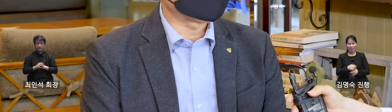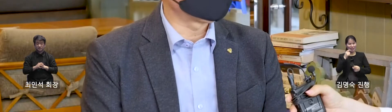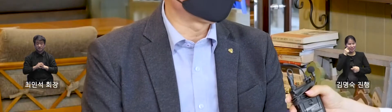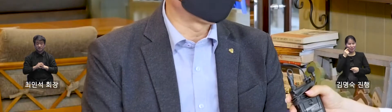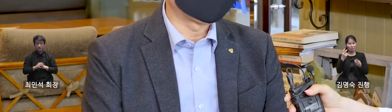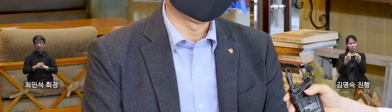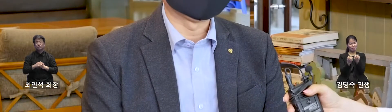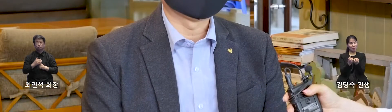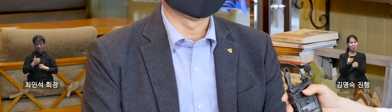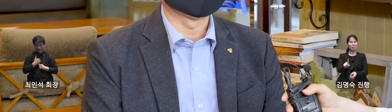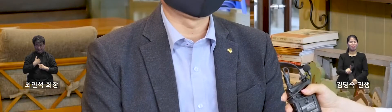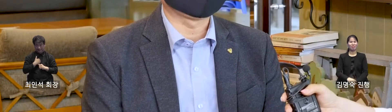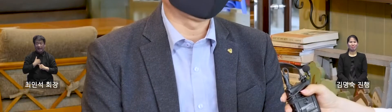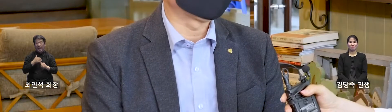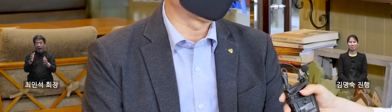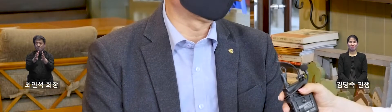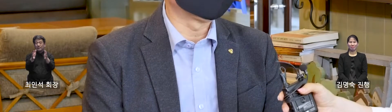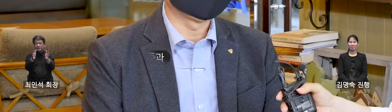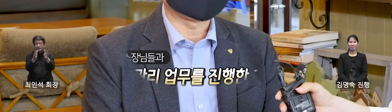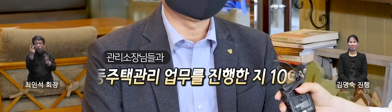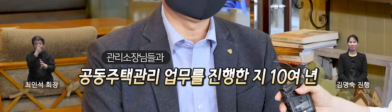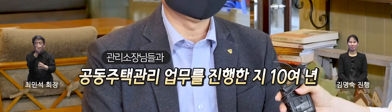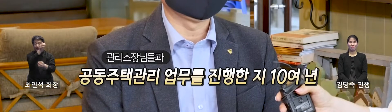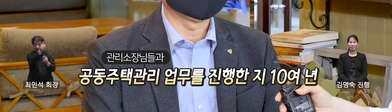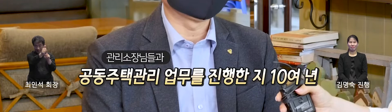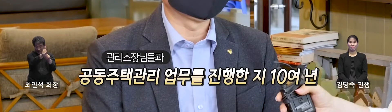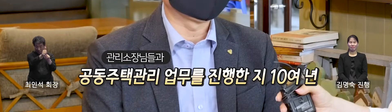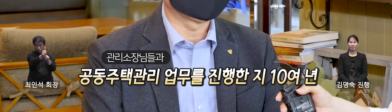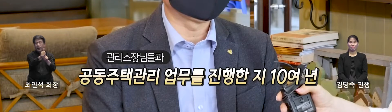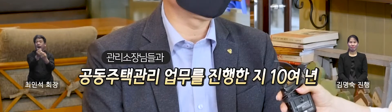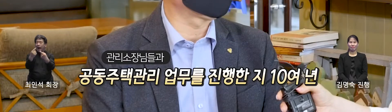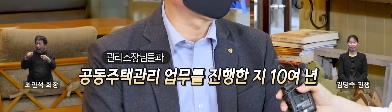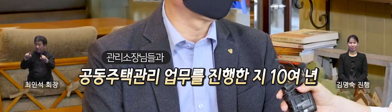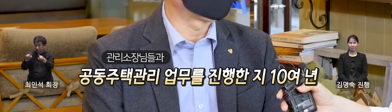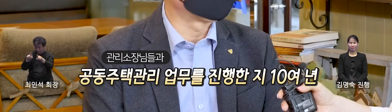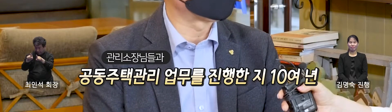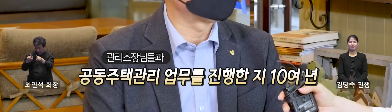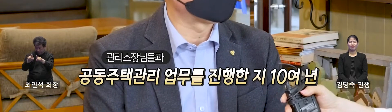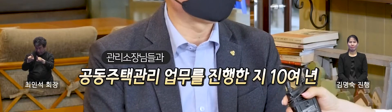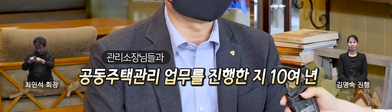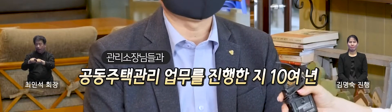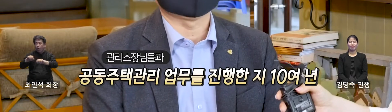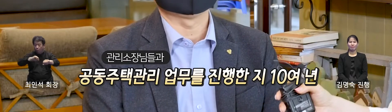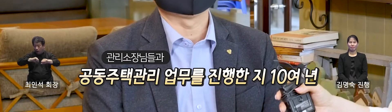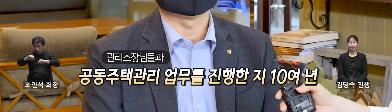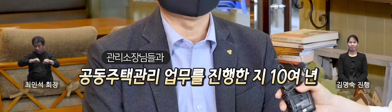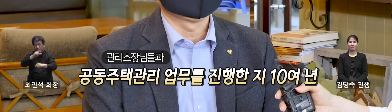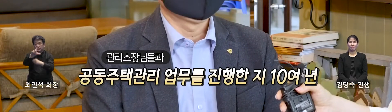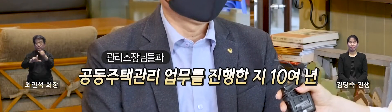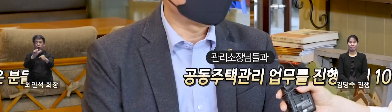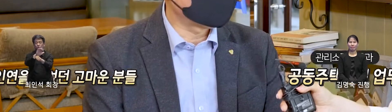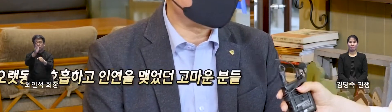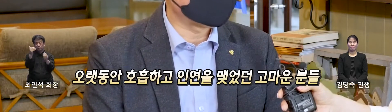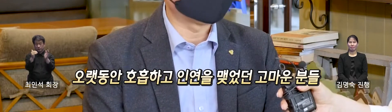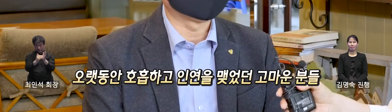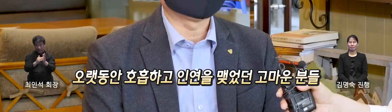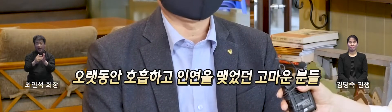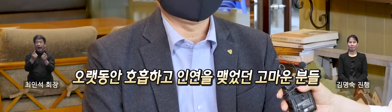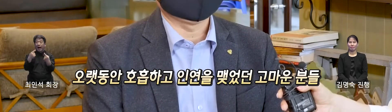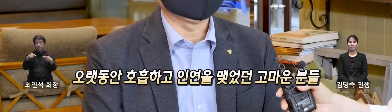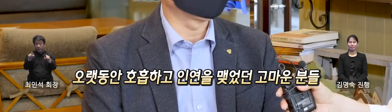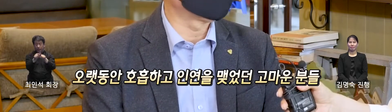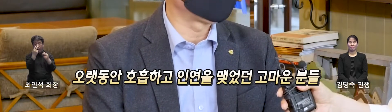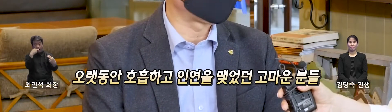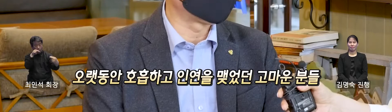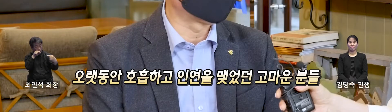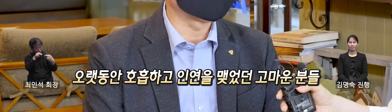우리 소장님들과 공동택 관련한 업무를 같이 진행해 온 지 한 10여 년이 지금 됐습니다. 같이 하면서 호흡하고